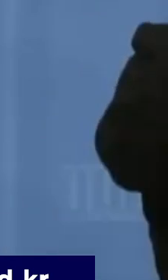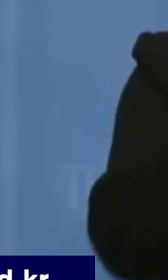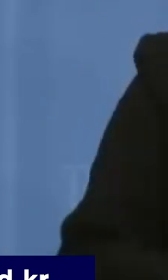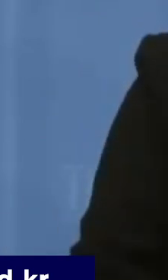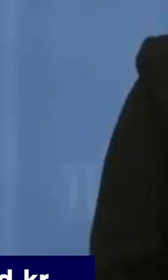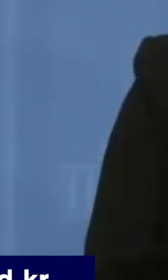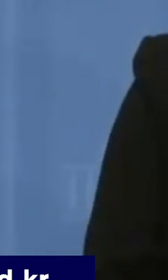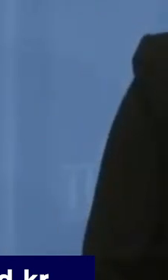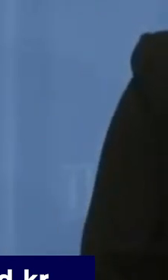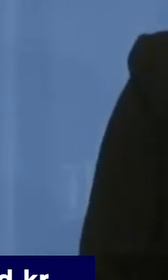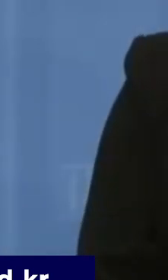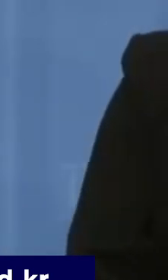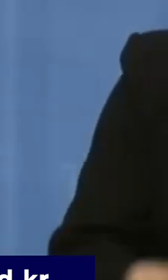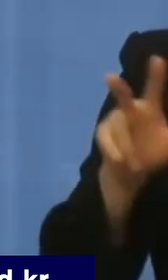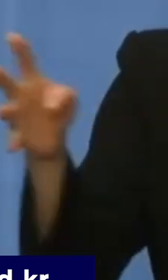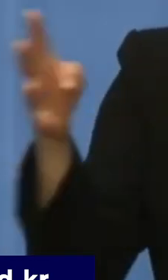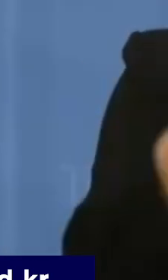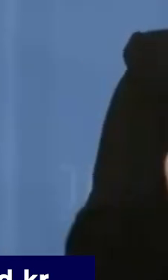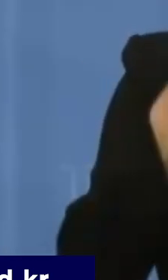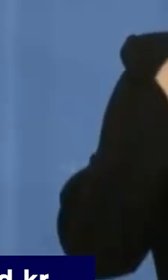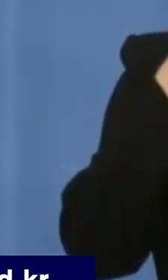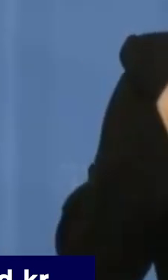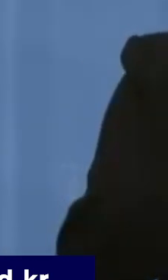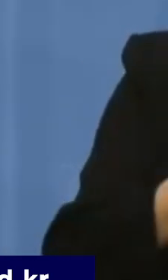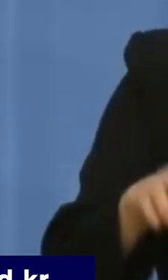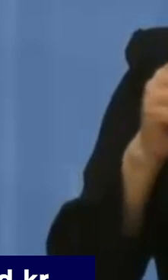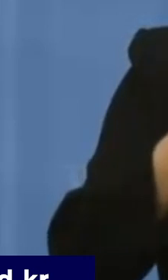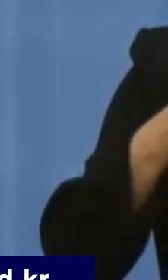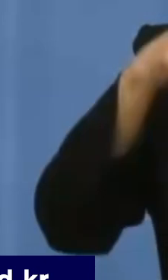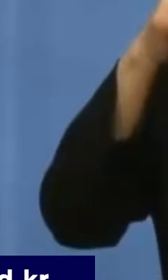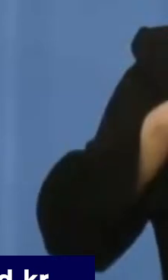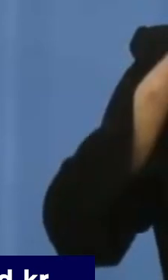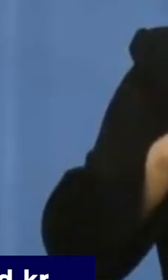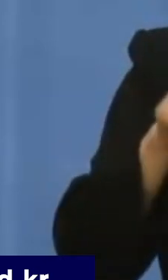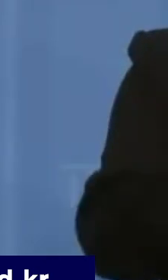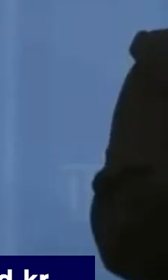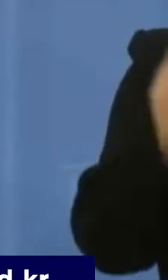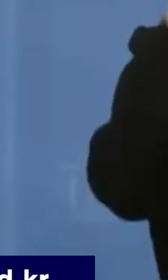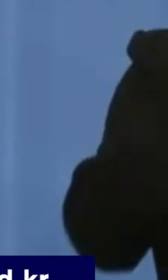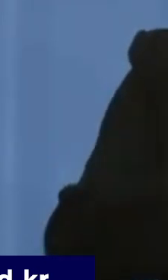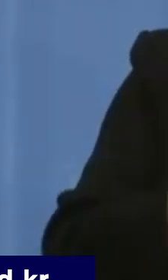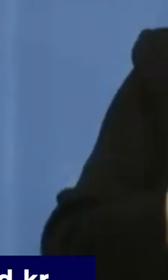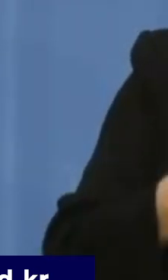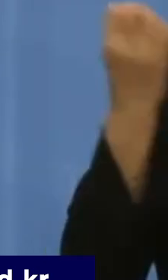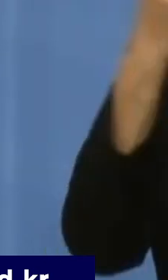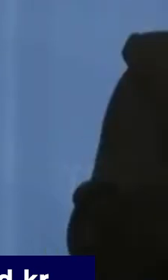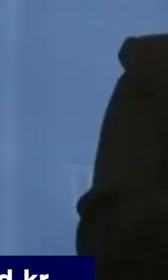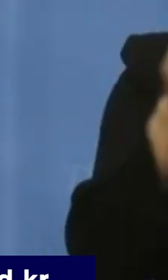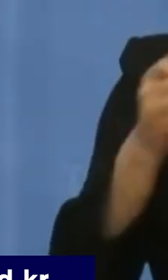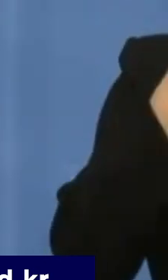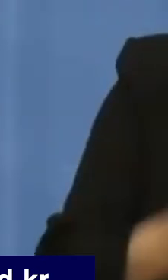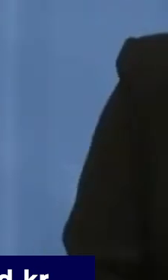있습니다. 지금 합의해내지 못한다면 거대한 논의들 속에서 쌍특검 처리는 또다시 미뤄지기만